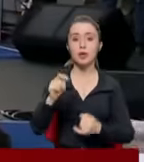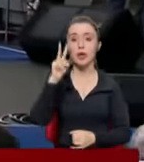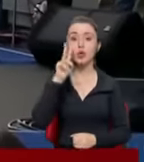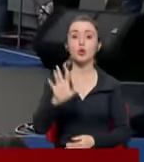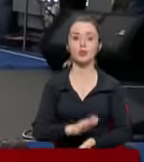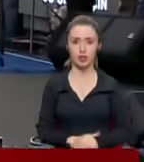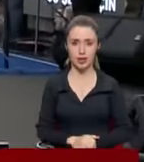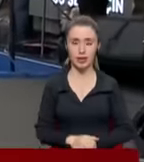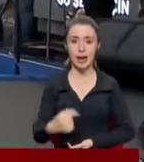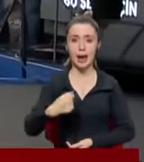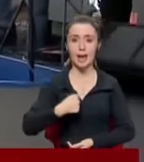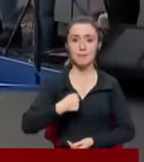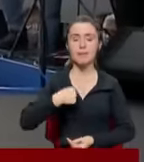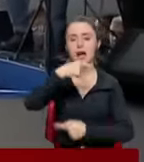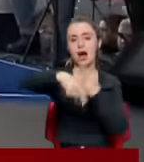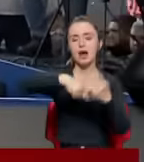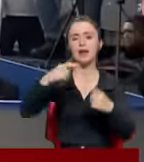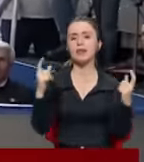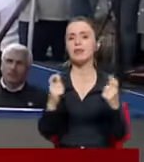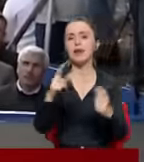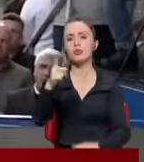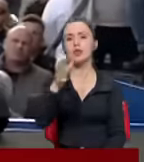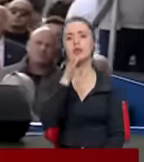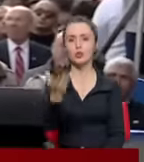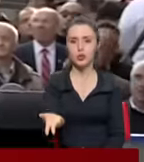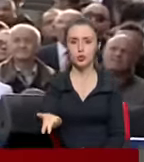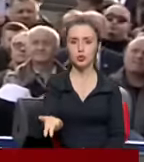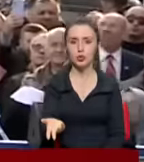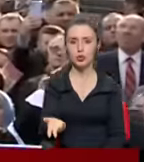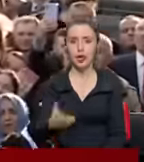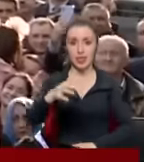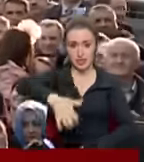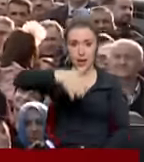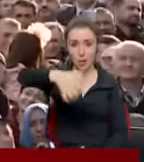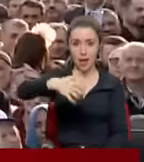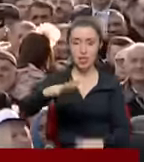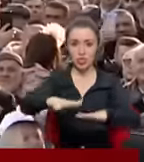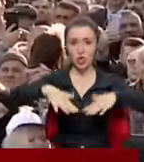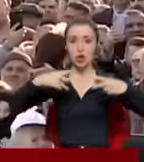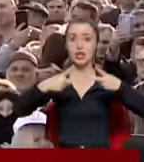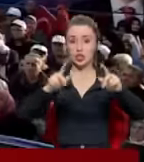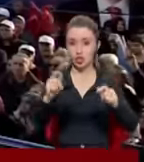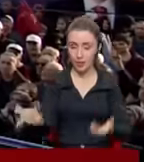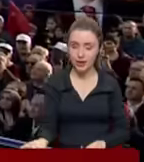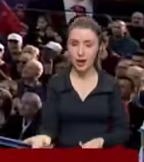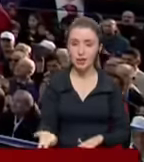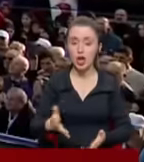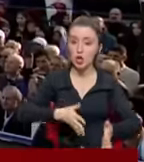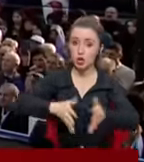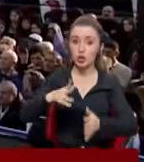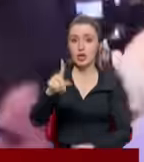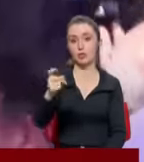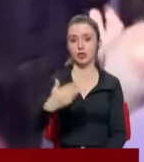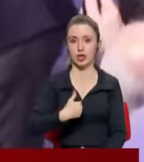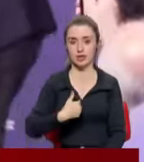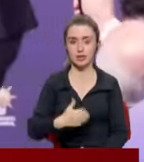görmeyecek bizi ararken Nerede bu temel atar açıl yaparken sokakta